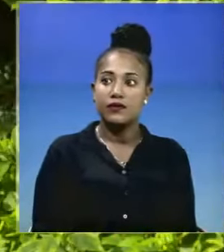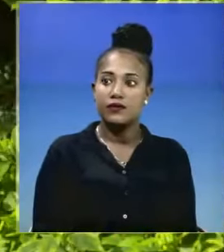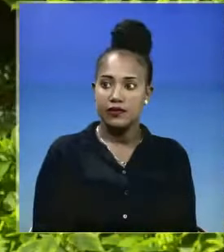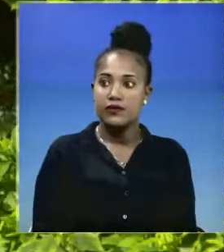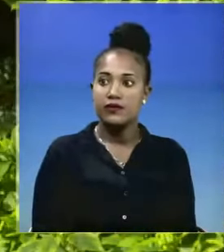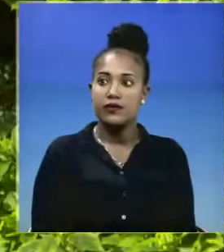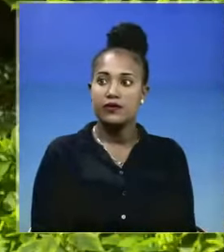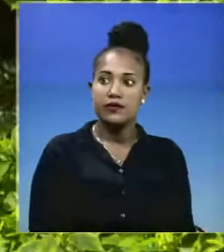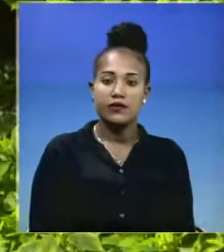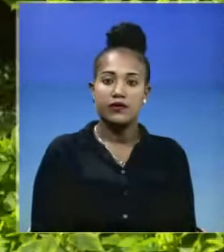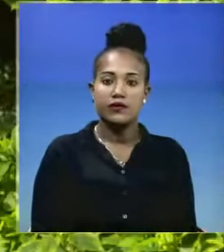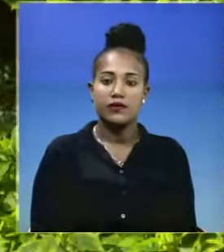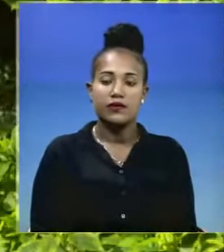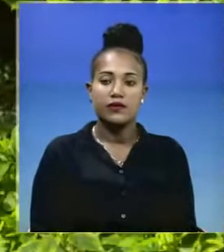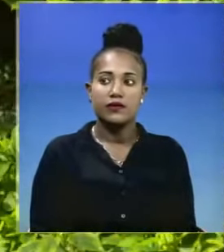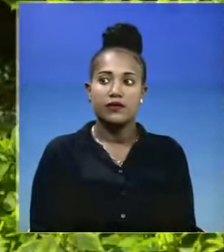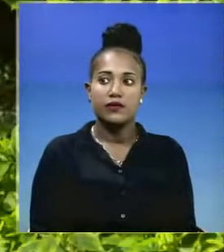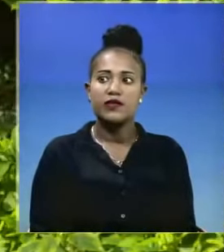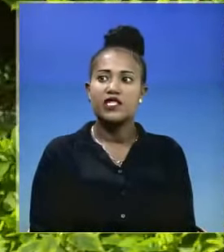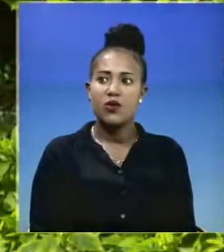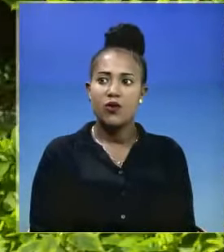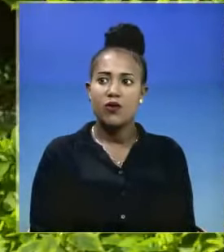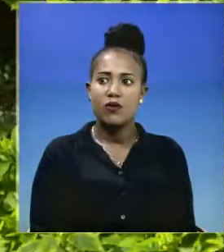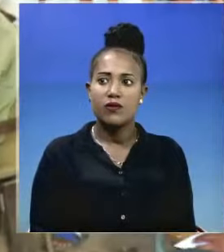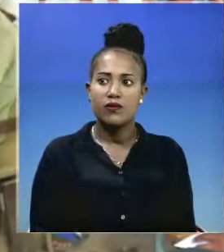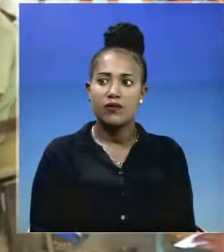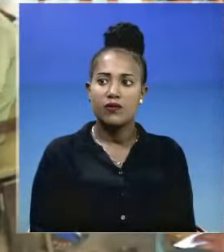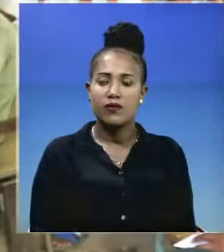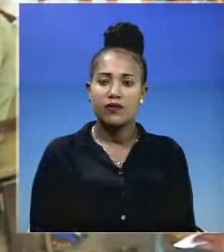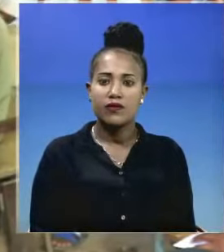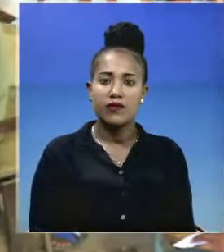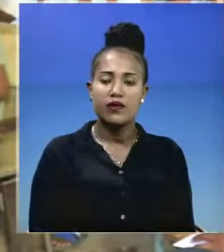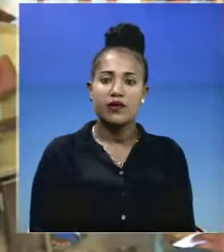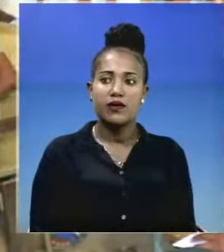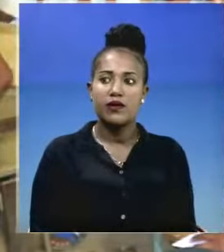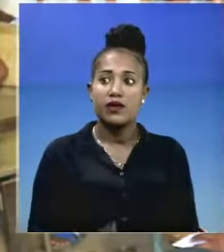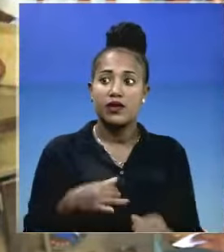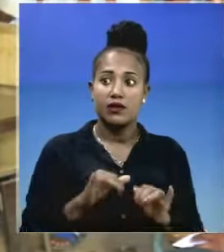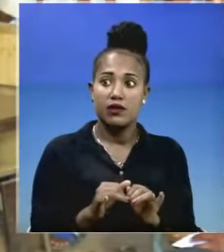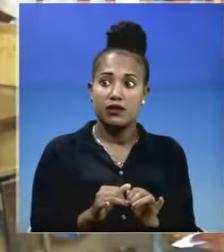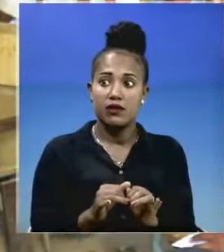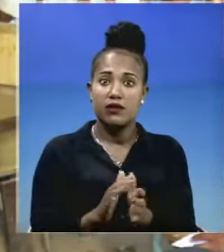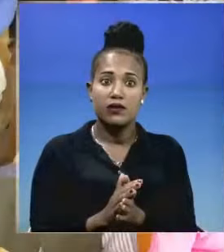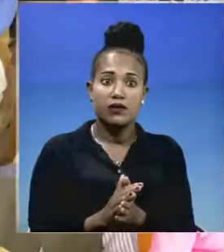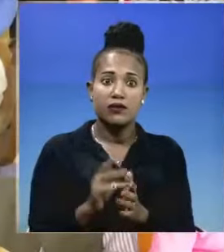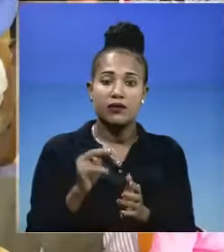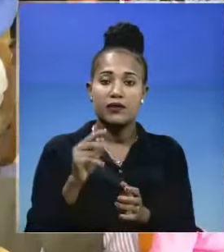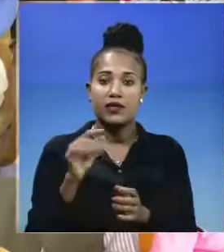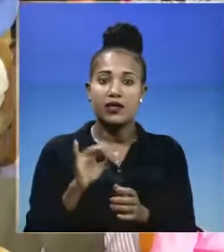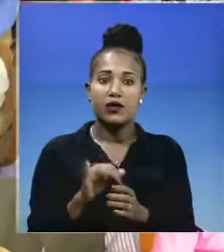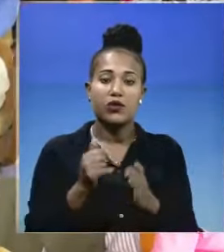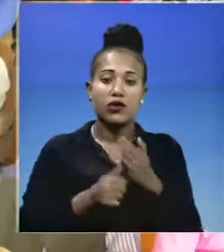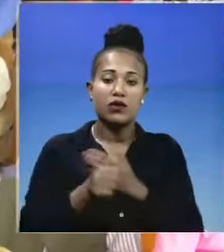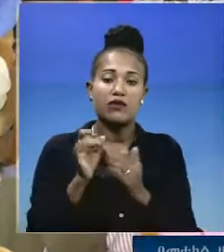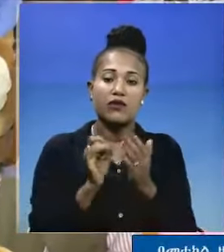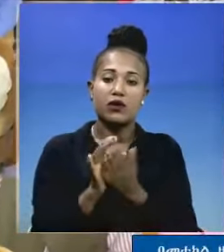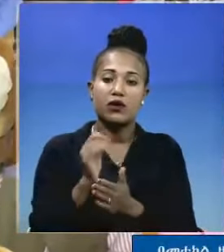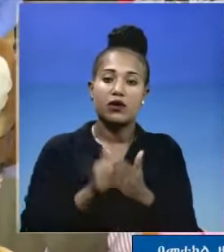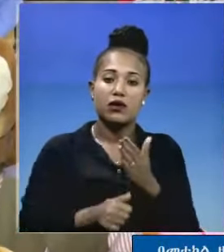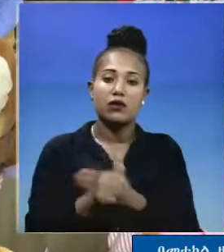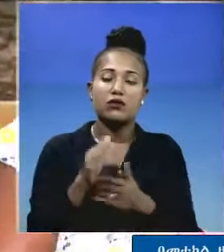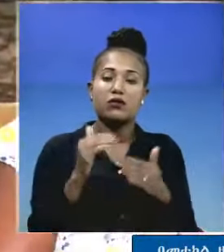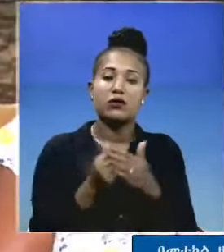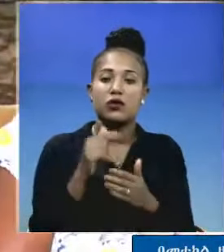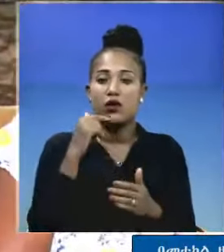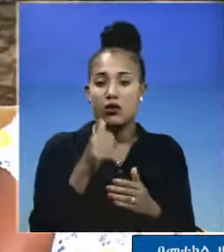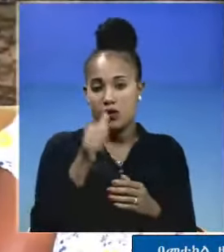ከነበረበት አንጻር ሲታይ ከፍተኛ መሻሻል እንዳለ ታይቷል። በመተከል ንጹሃን ዜጎች በከፍተኛ ደረጃ የጉዳትና የመፈናቀል